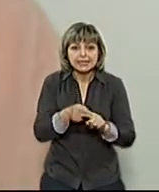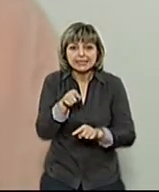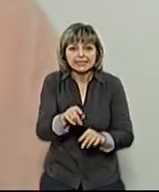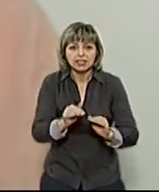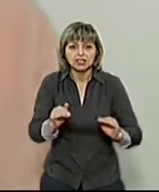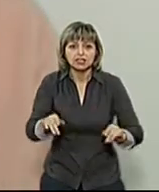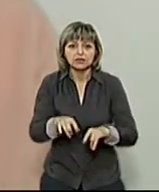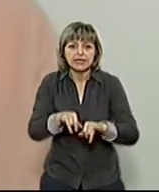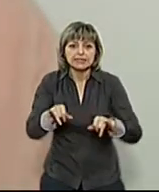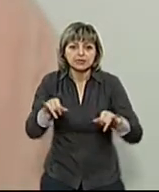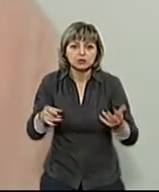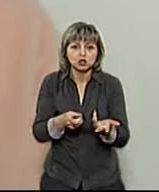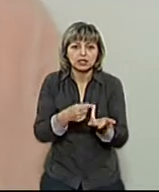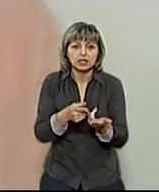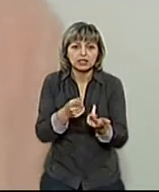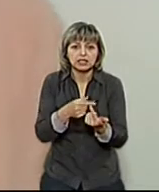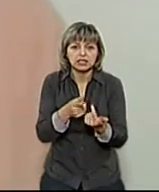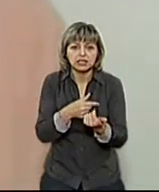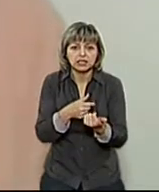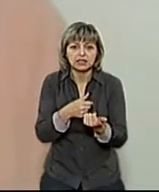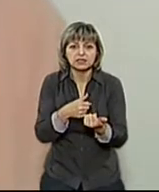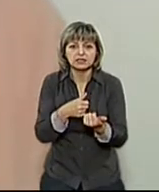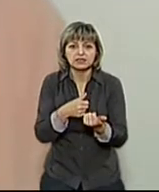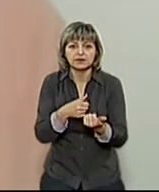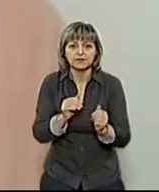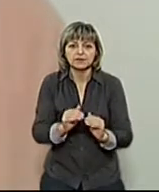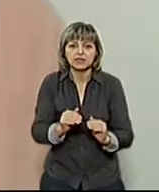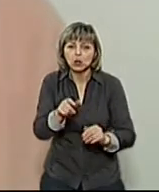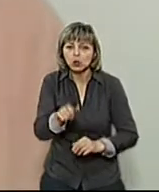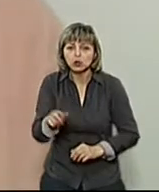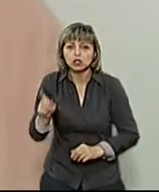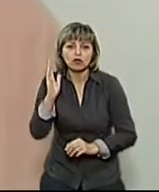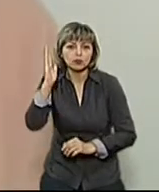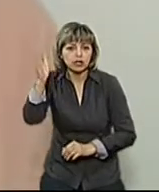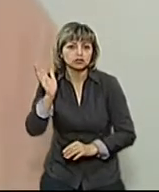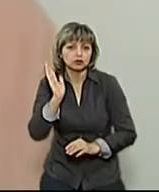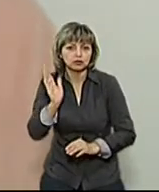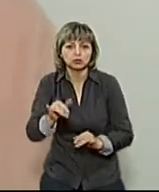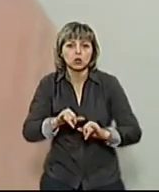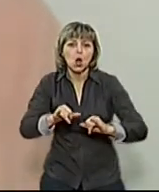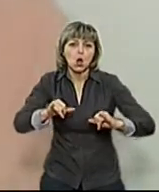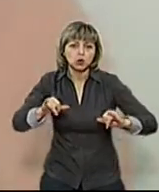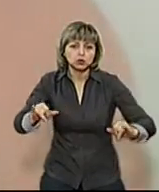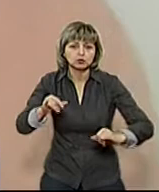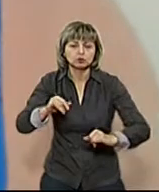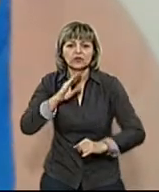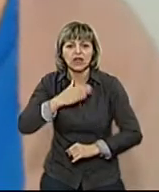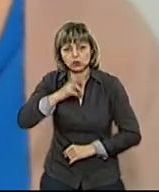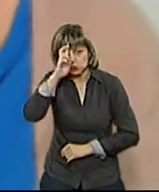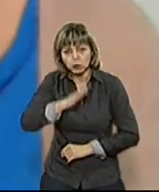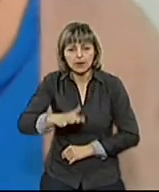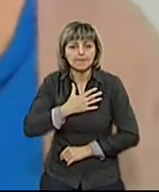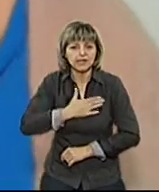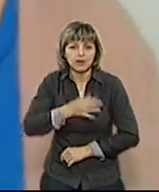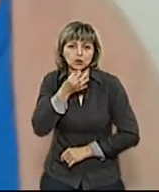вони збільшують кількість талановитих дітей, кількість тих людей, які в подальшому будуть розбудовувати нашу Україну. І дуже